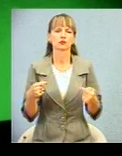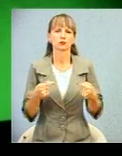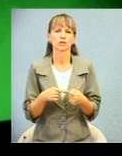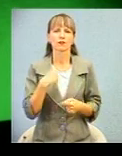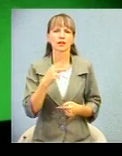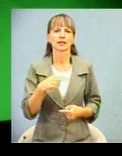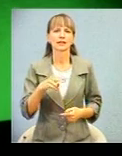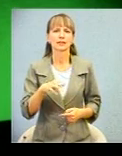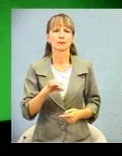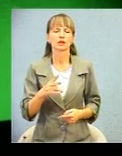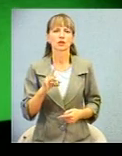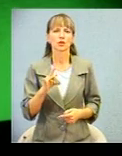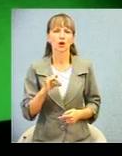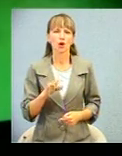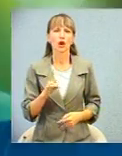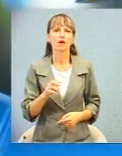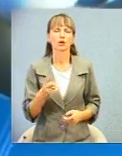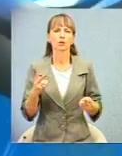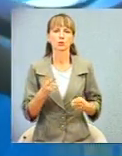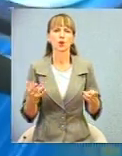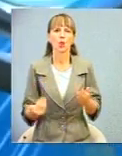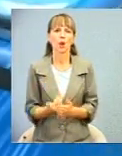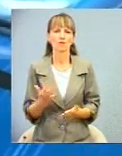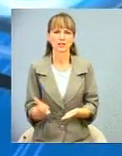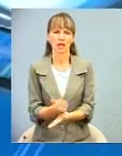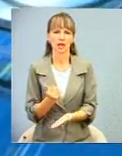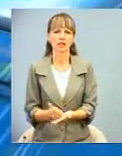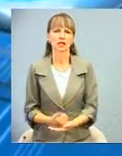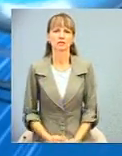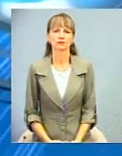Дмитро Кабалія, потрібні нові знахідки.